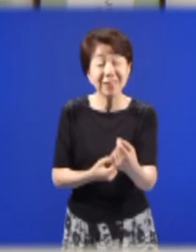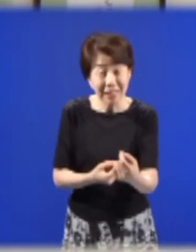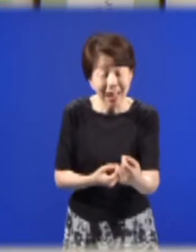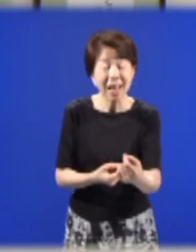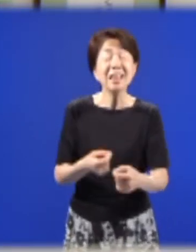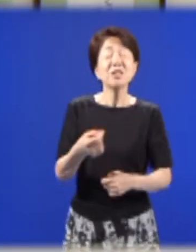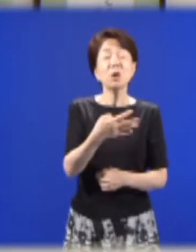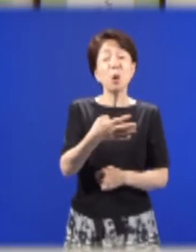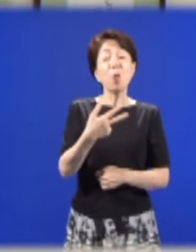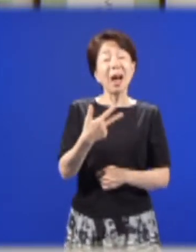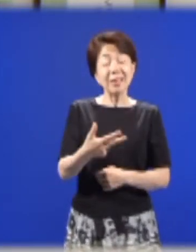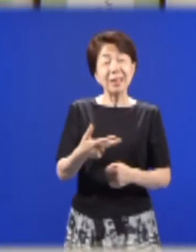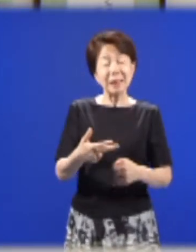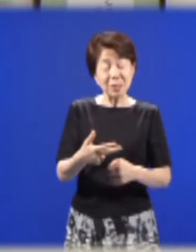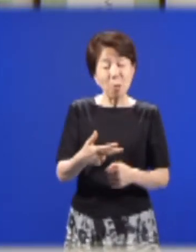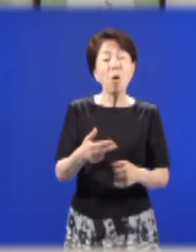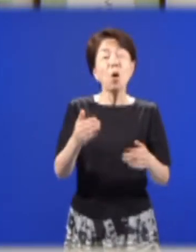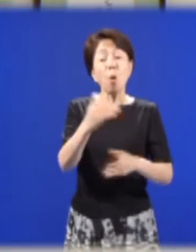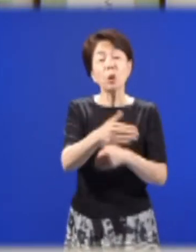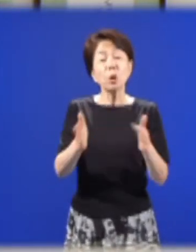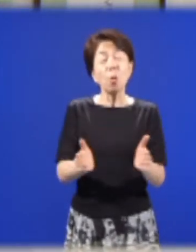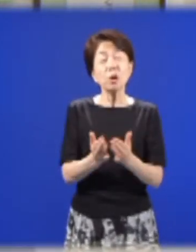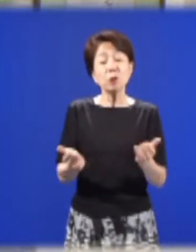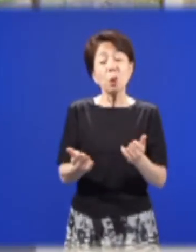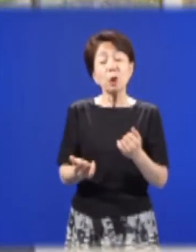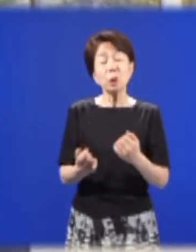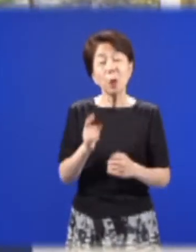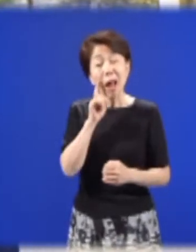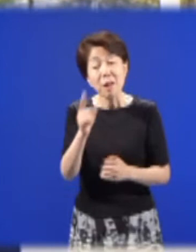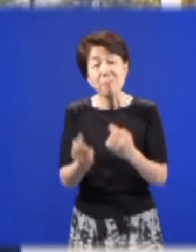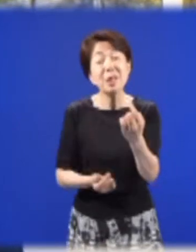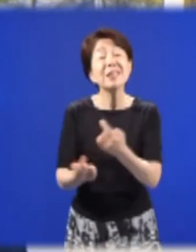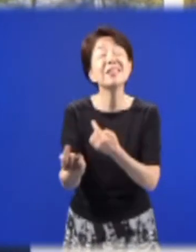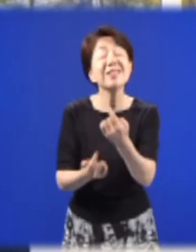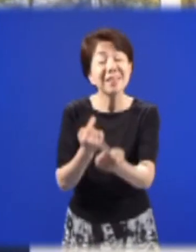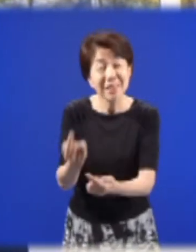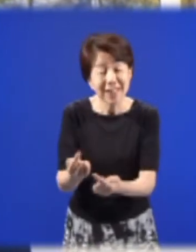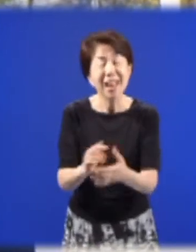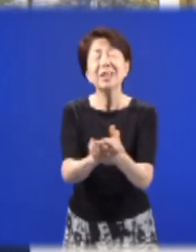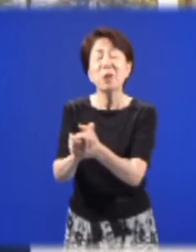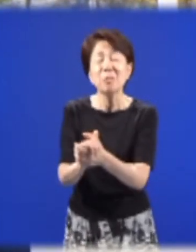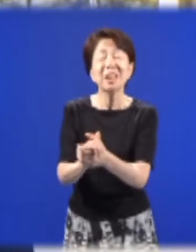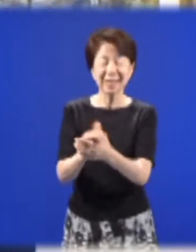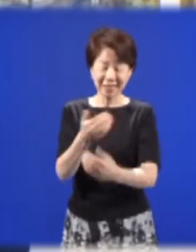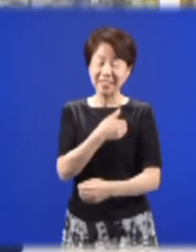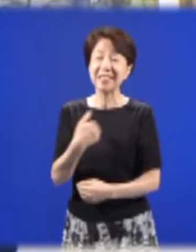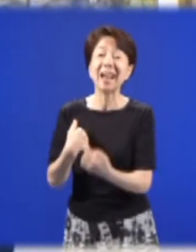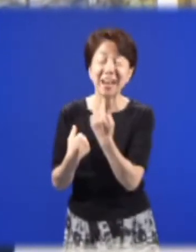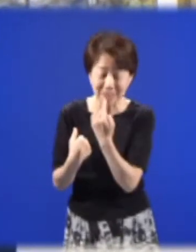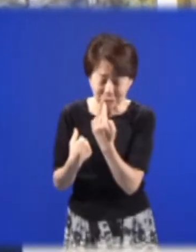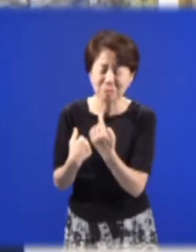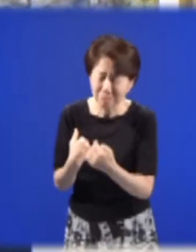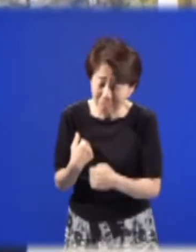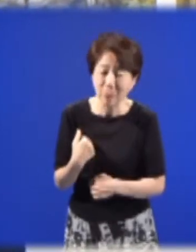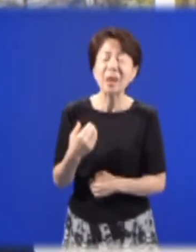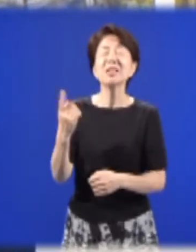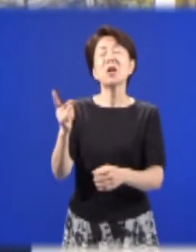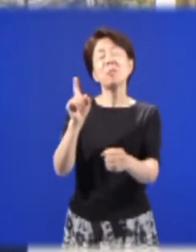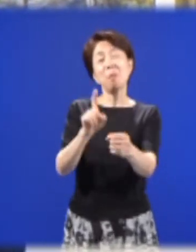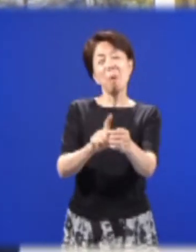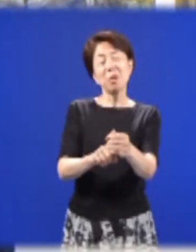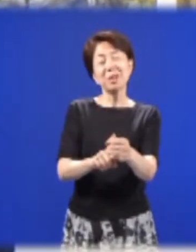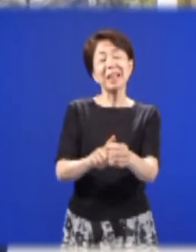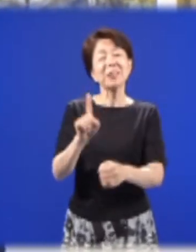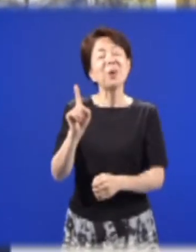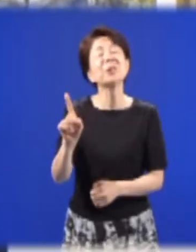芸、他の四日市市の陶芸教師の方が見に来て、その人らと友達になって切磋琢磨すればっていうのが最